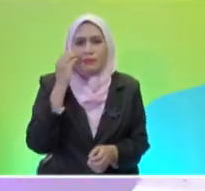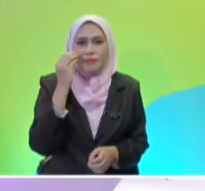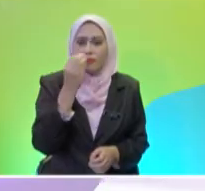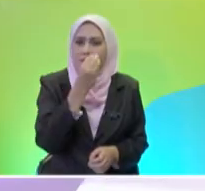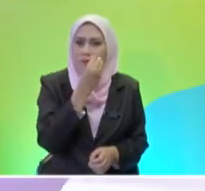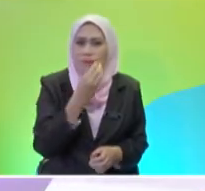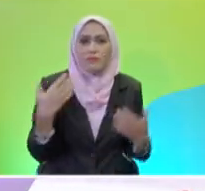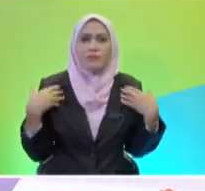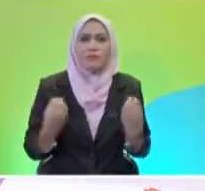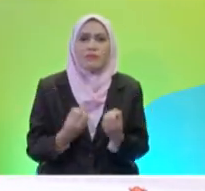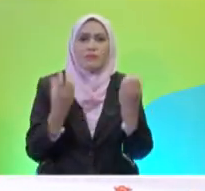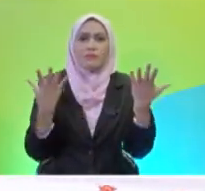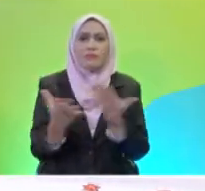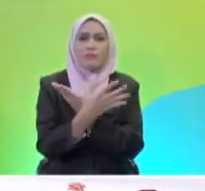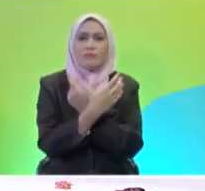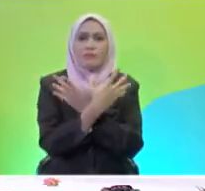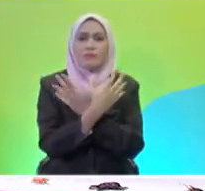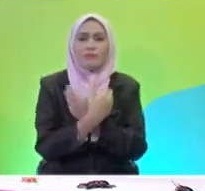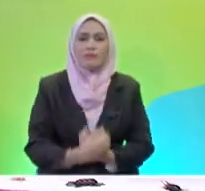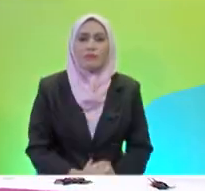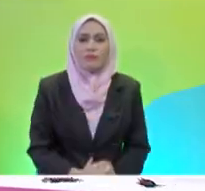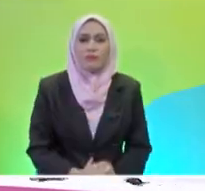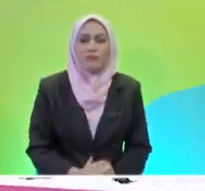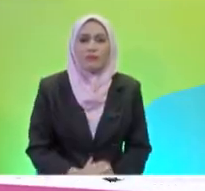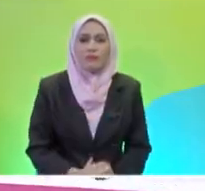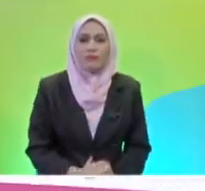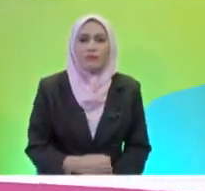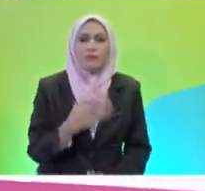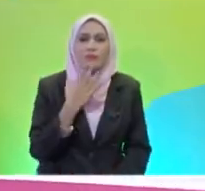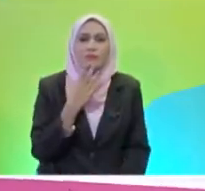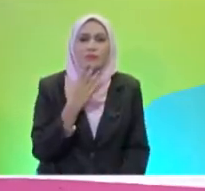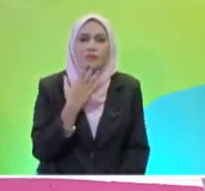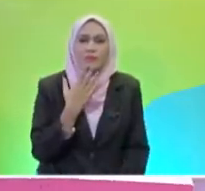tu. Ada banyak rama-rama. Warna-warni.